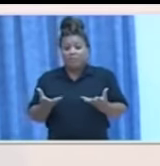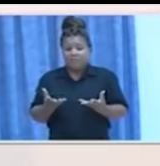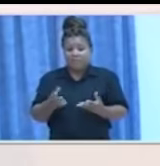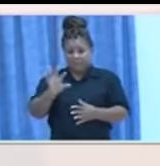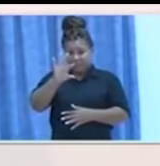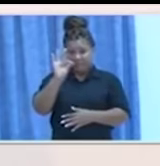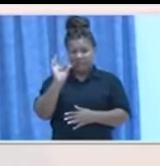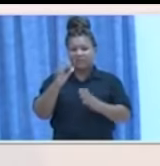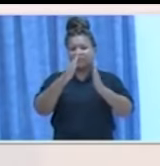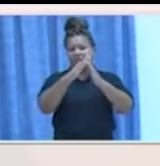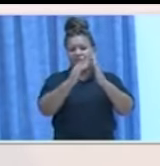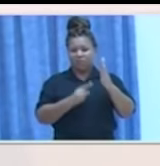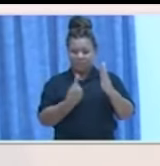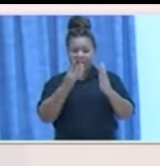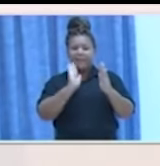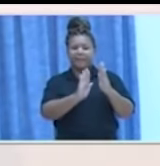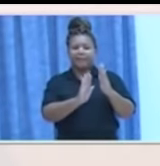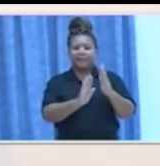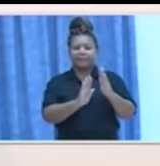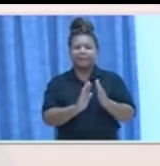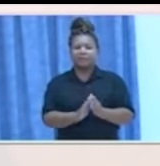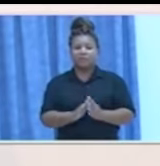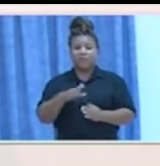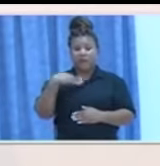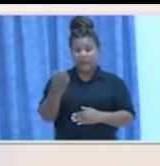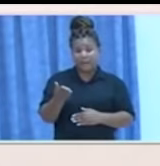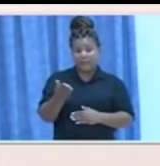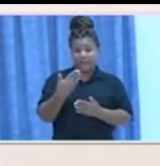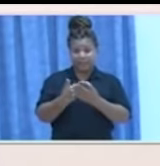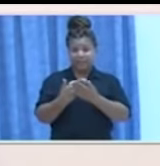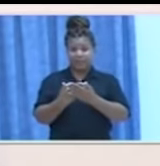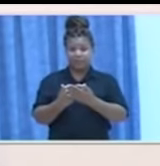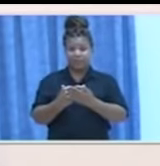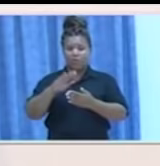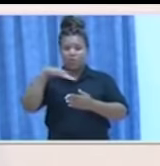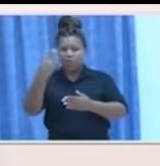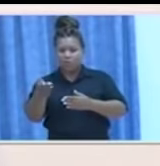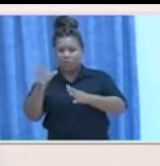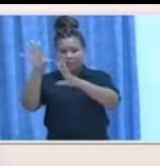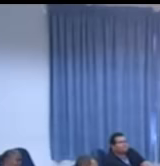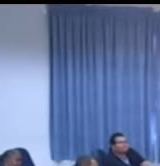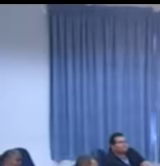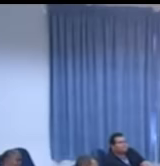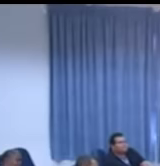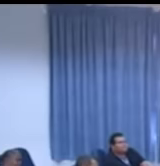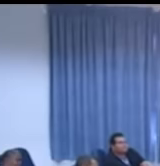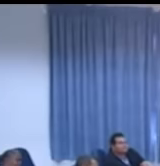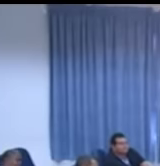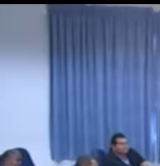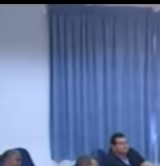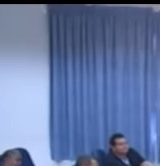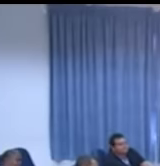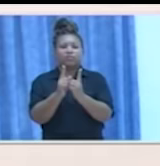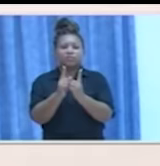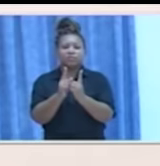les bons, et bientôt nous pourrons encore faciliter côté LG Suède, encore dans une semaine environ, encore une trentaine de places qui nous permettent de